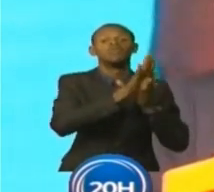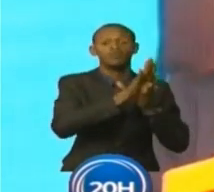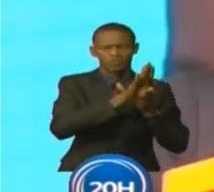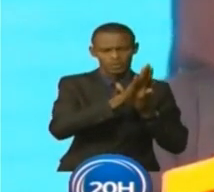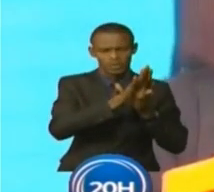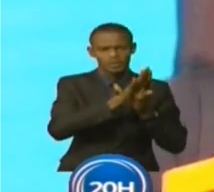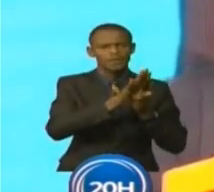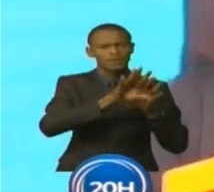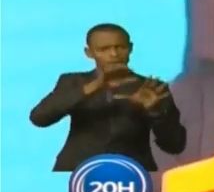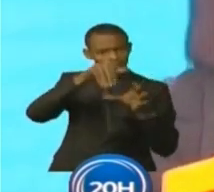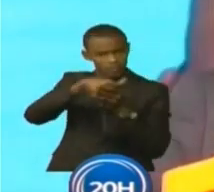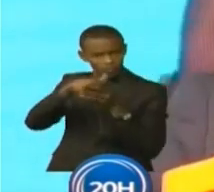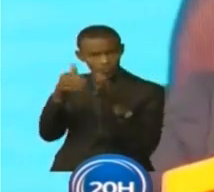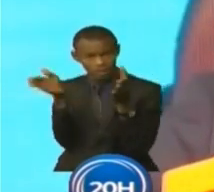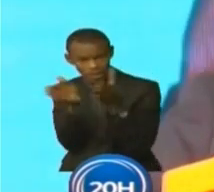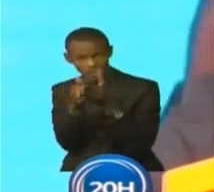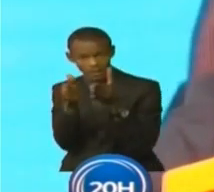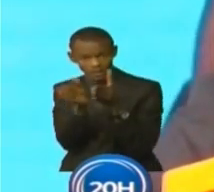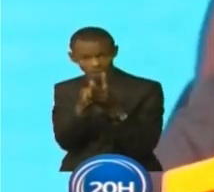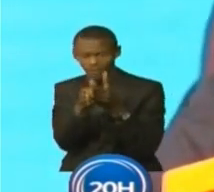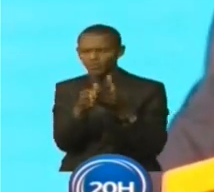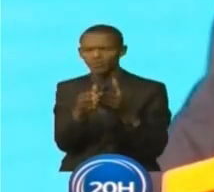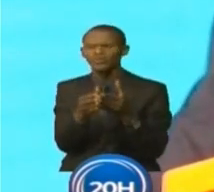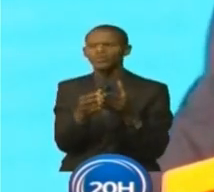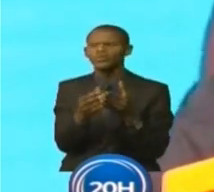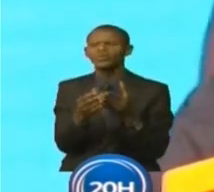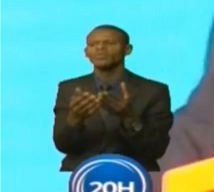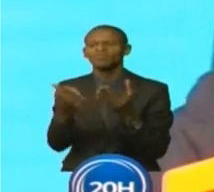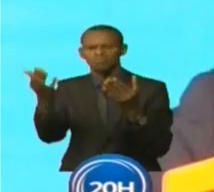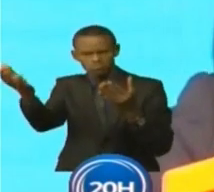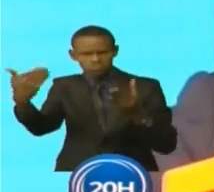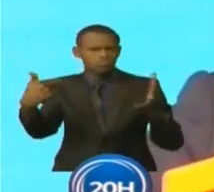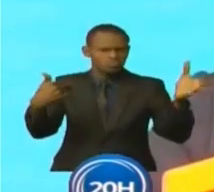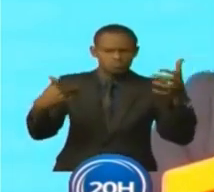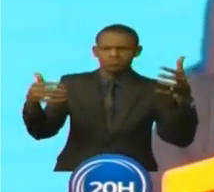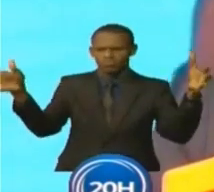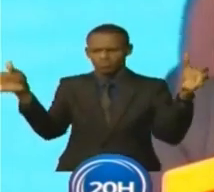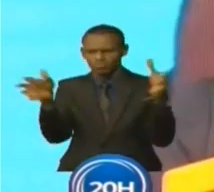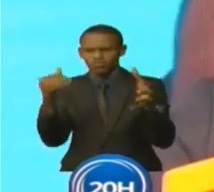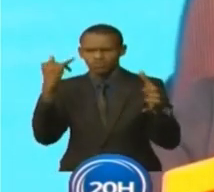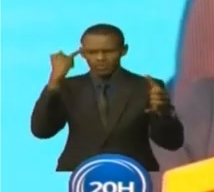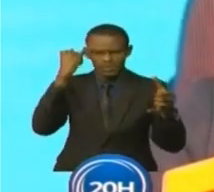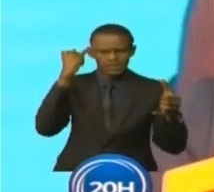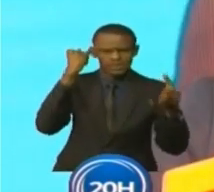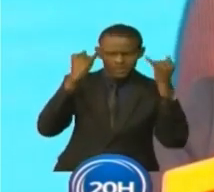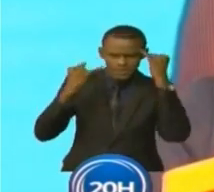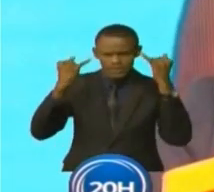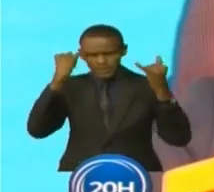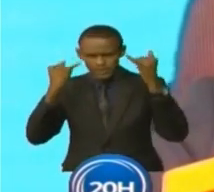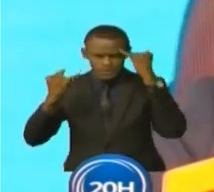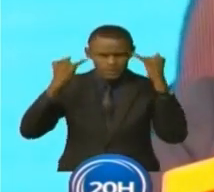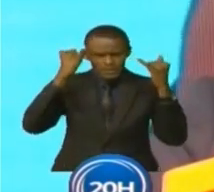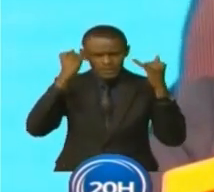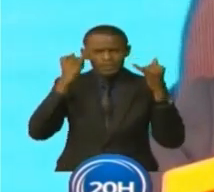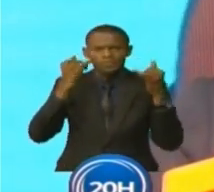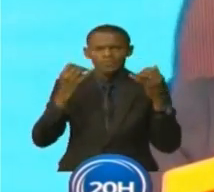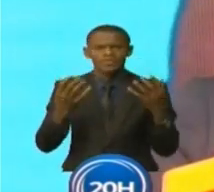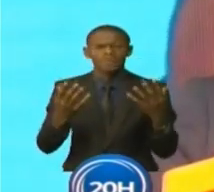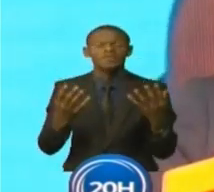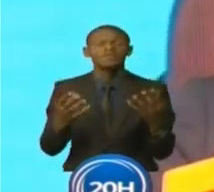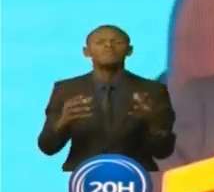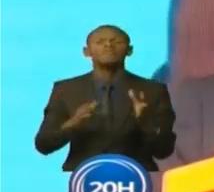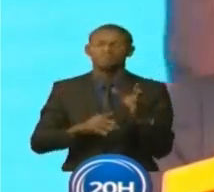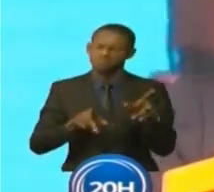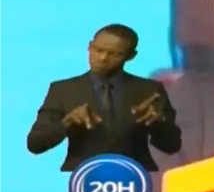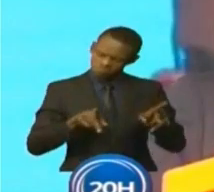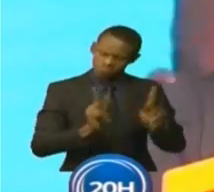booster. Et donc, c'est un réel plaisir pour la République démocratique du Congo et pour moi de